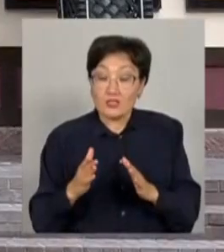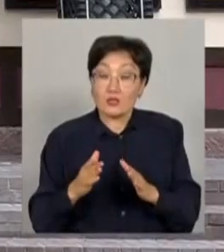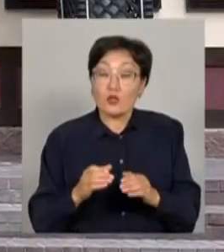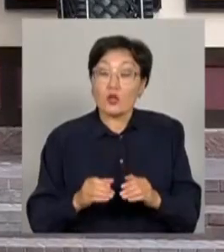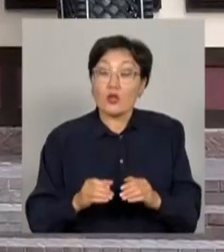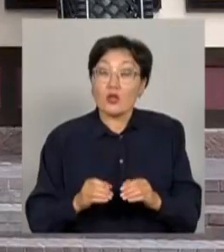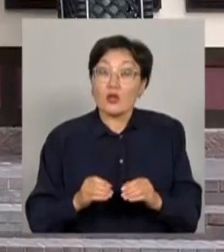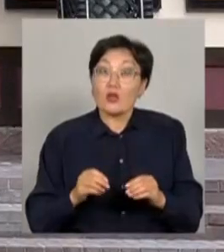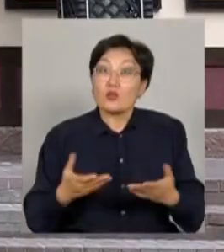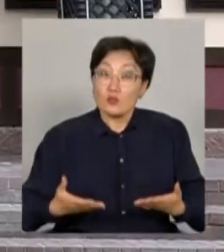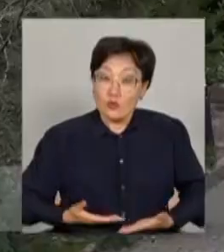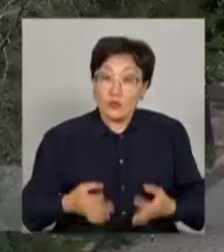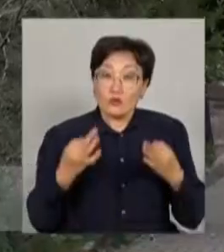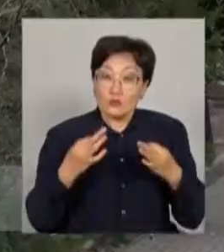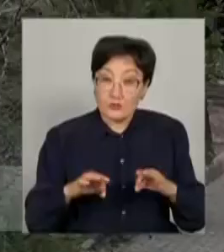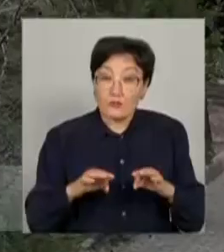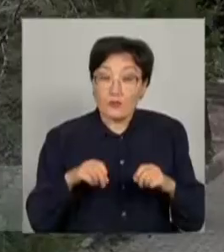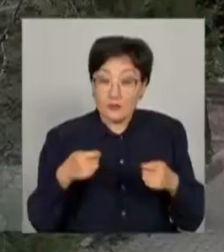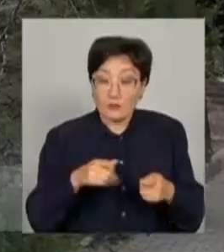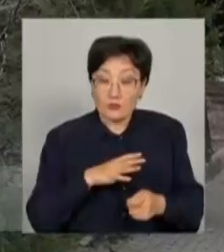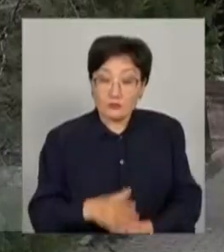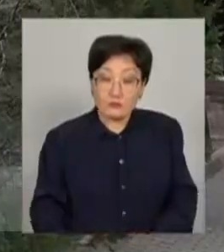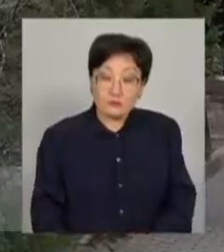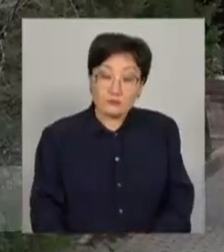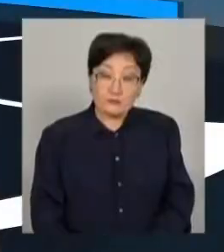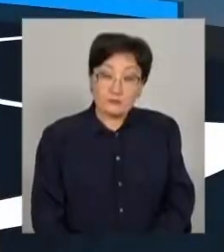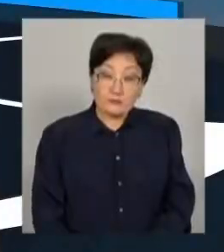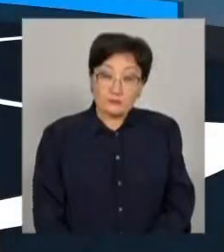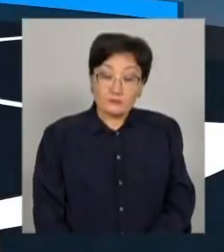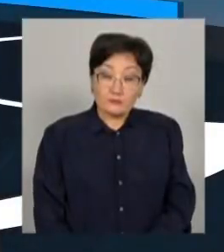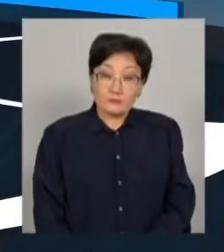болатын. Оразай Нұртайұлы, Рашид Якупов, Алматы телеарнасы.